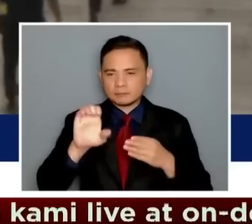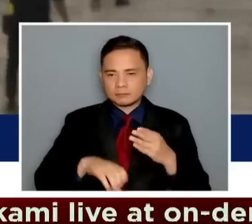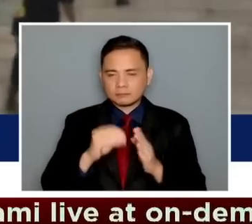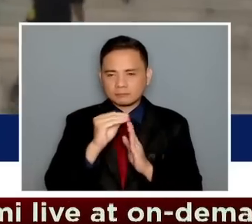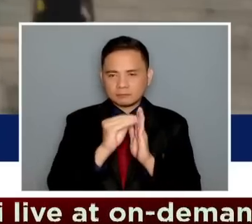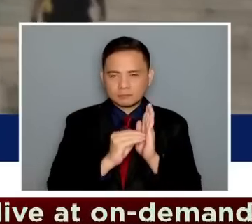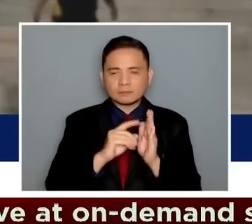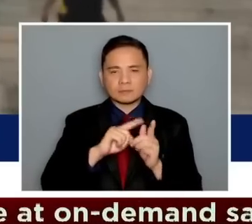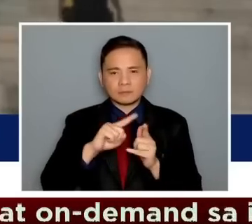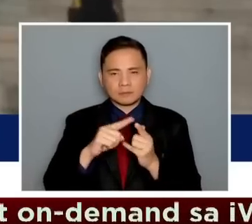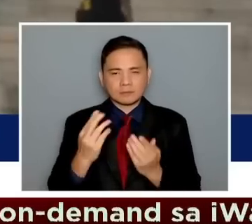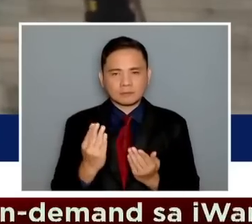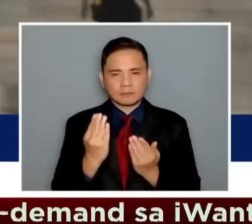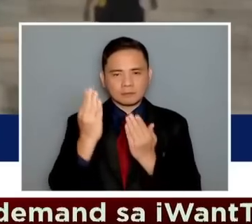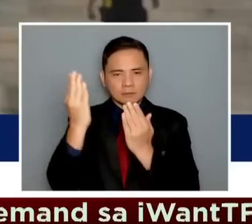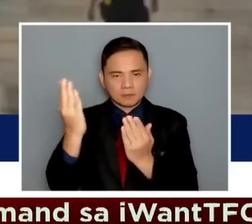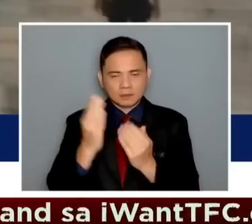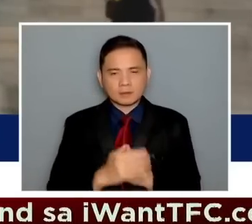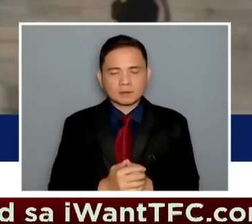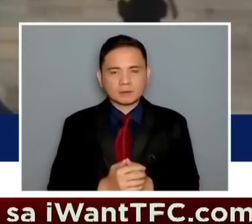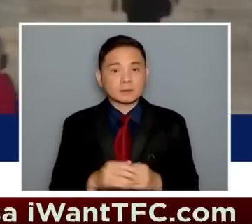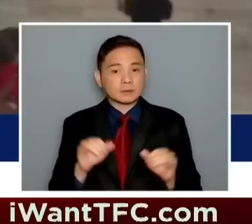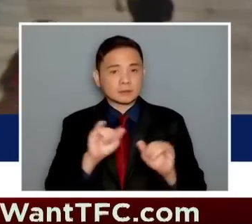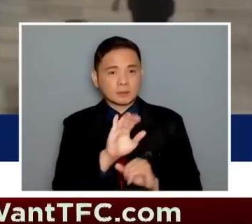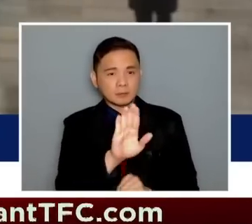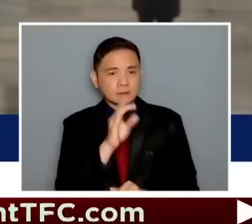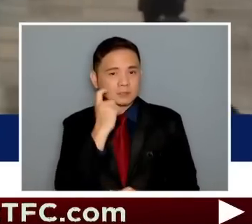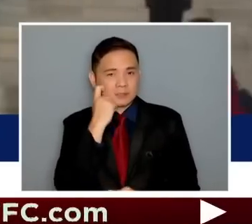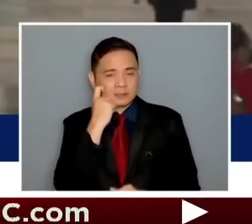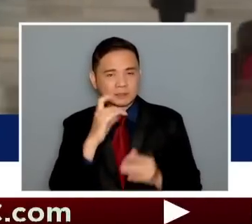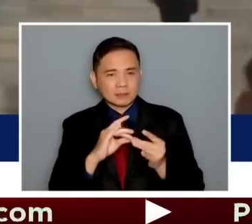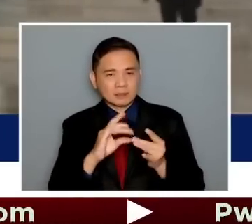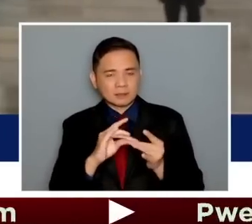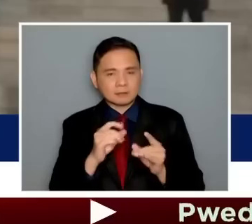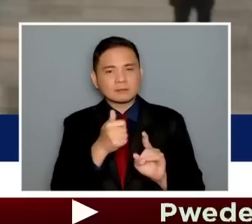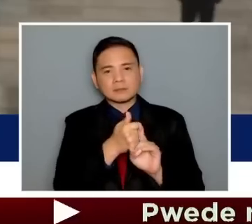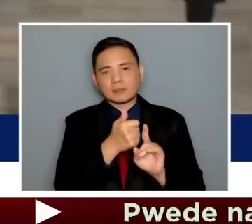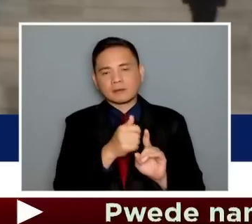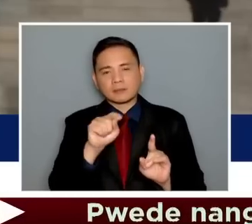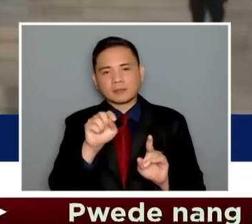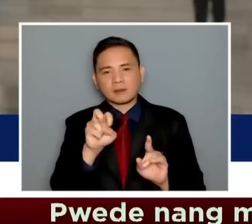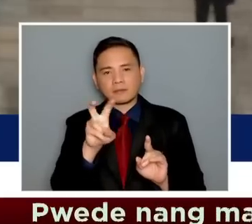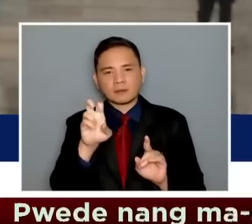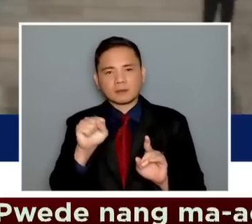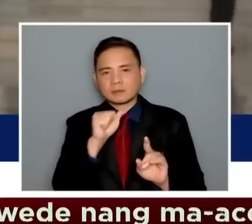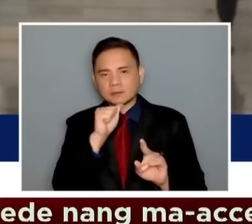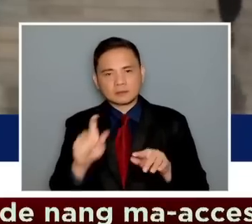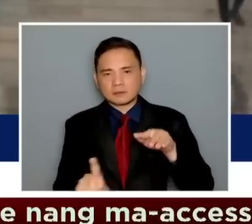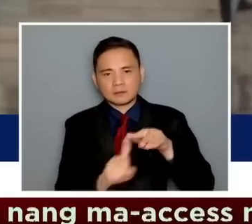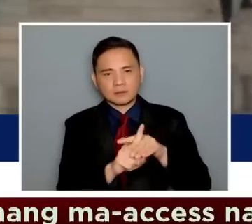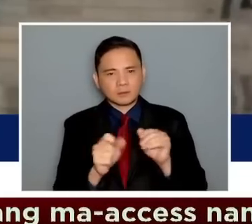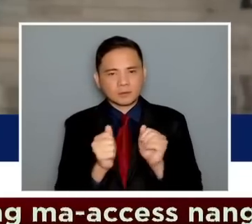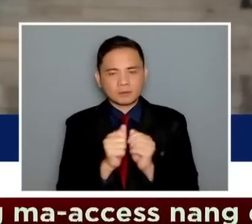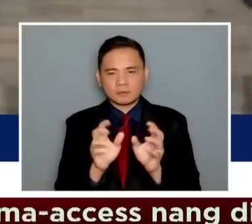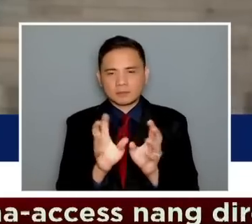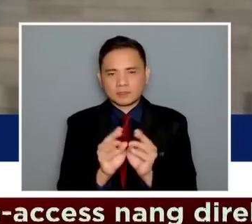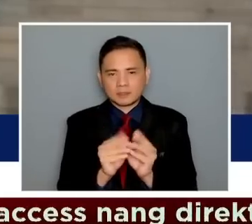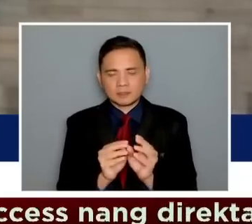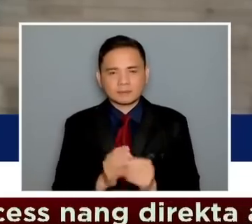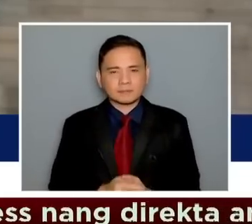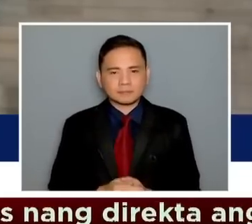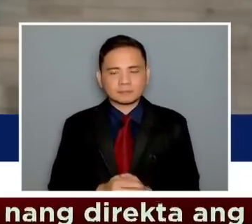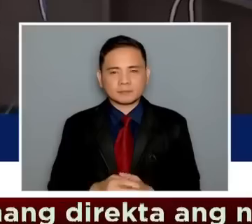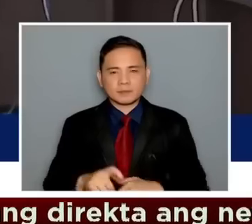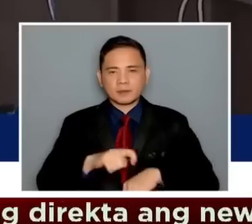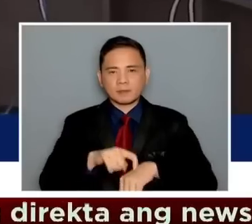sa komite matapos nga, gaya ng sinabi mo, ay hindi nagpakita si Congressman Teves sa meeting ngayong hapon. Kabayan, pasado alas 4